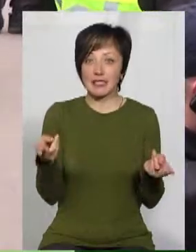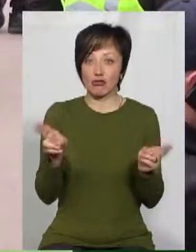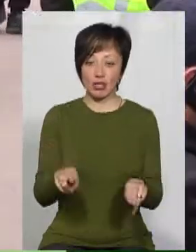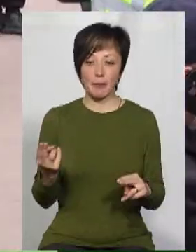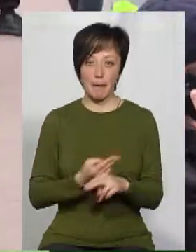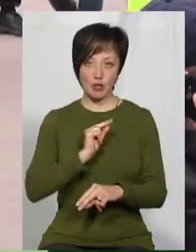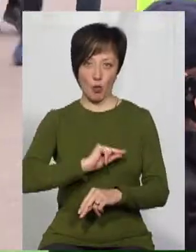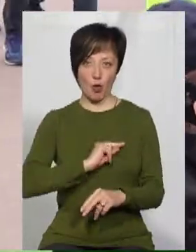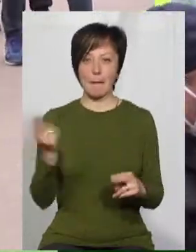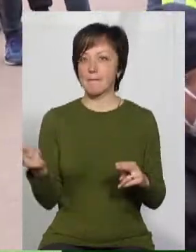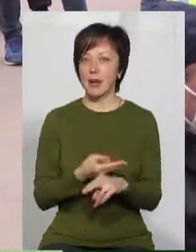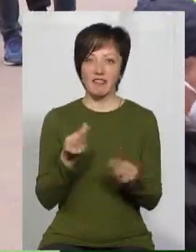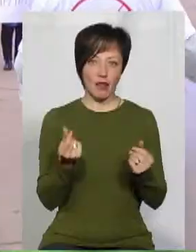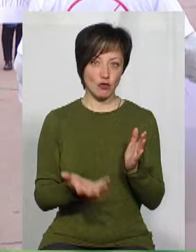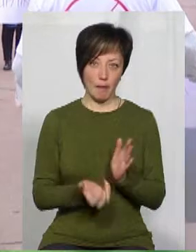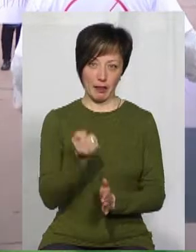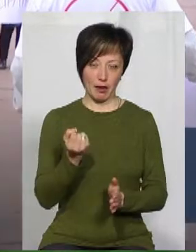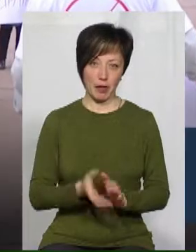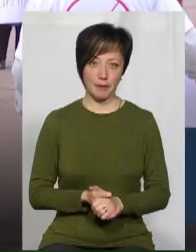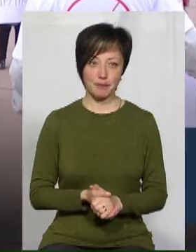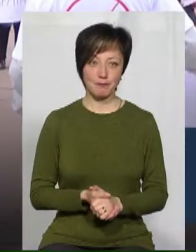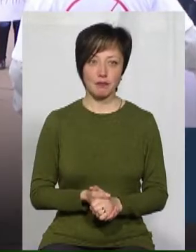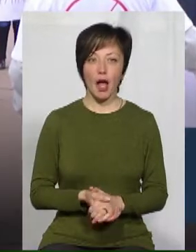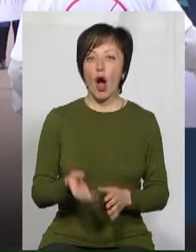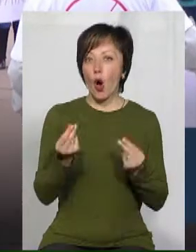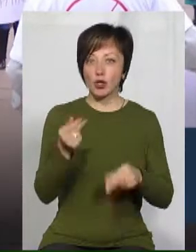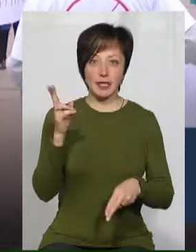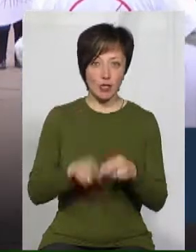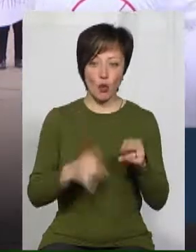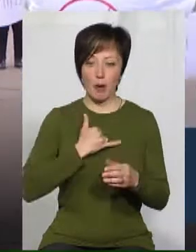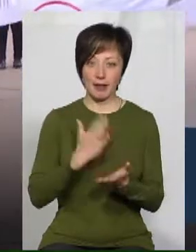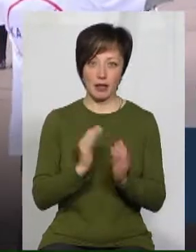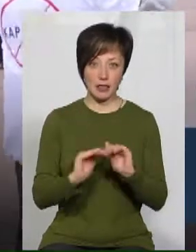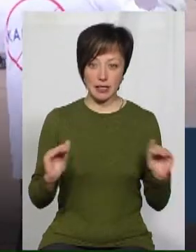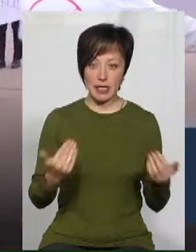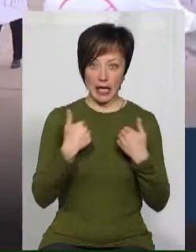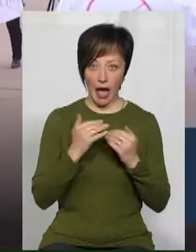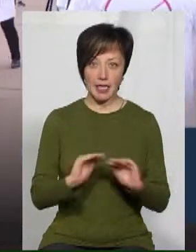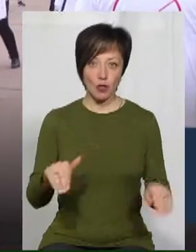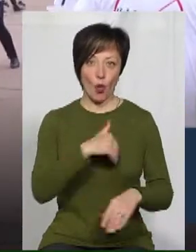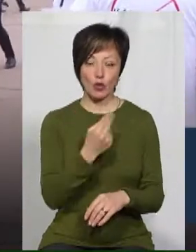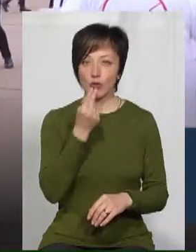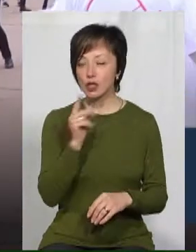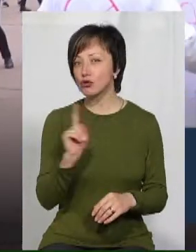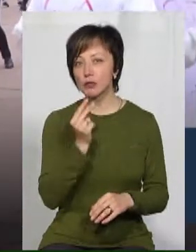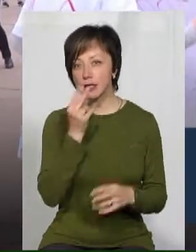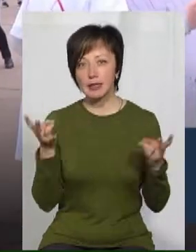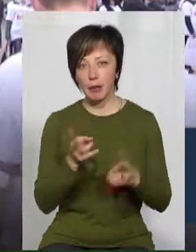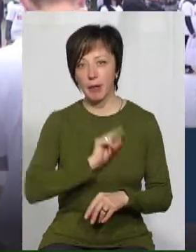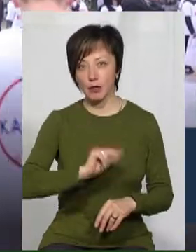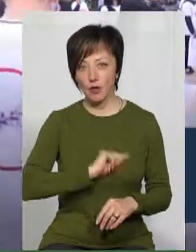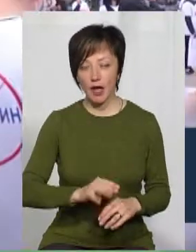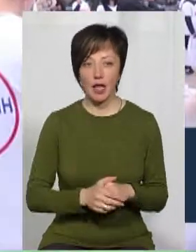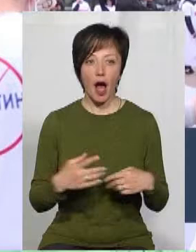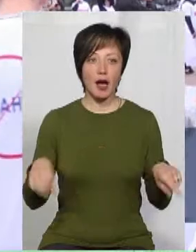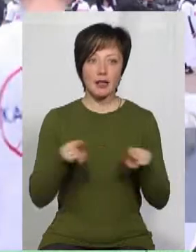без роботи і без фінансової підтримки. Гроші закінчилися, у мене є діти, і я, і діти, ми хочемо їсти. Для того, щоб їсти, треба працювати. А